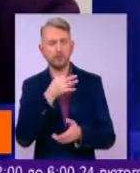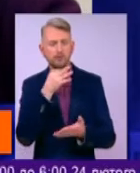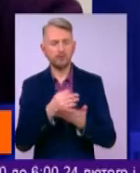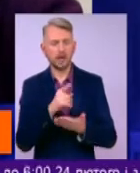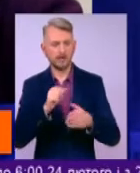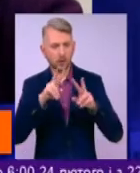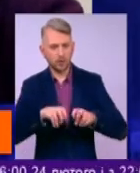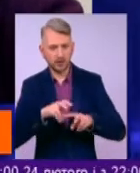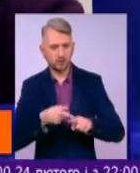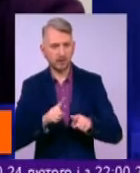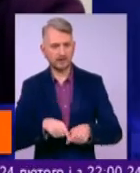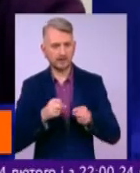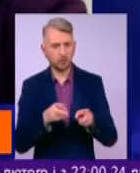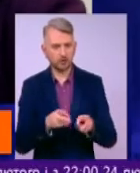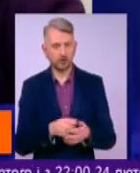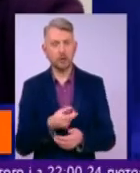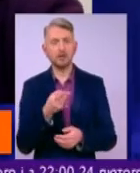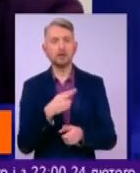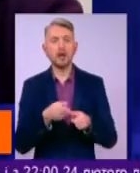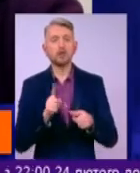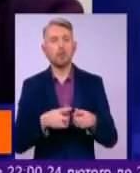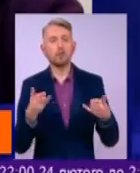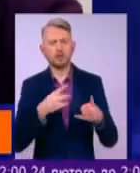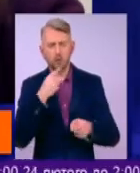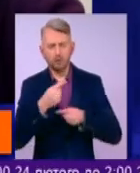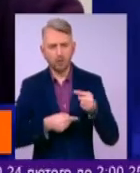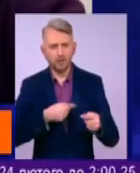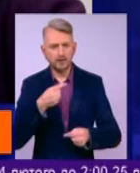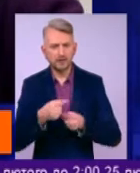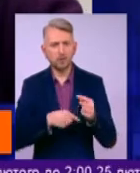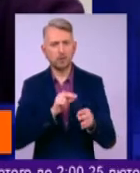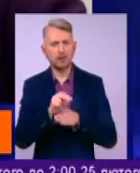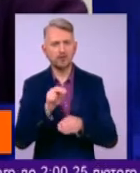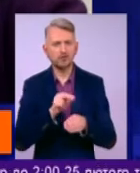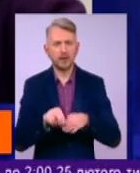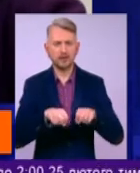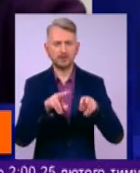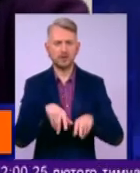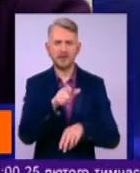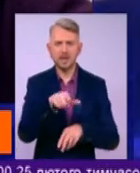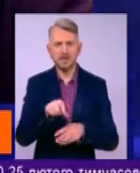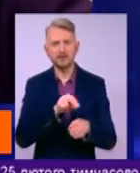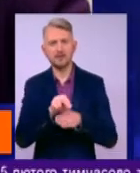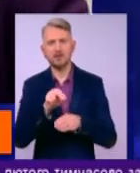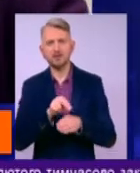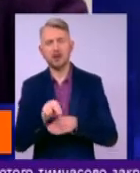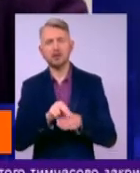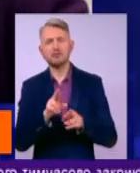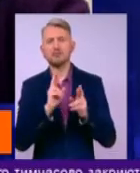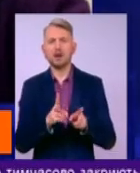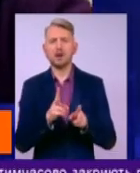за розслідування цих злочинів. Задля цього потрібно постійно навчати спеціалістів, навчати